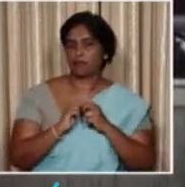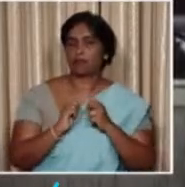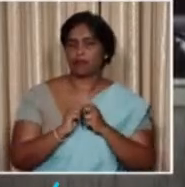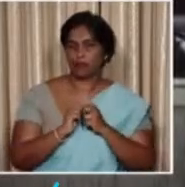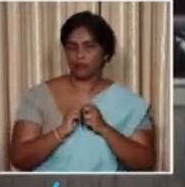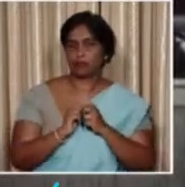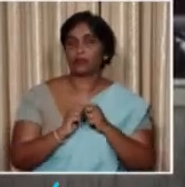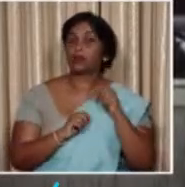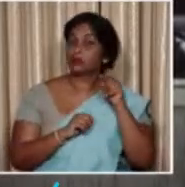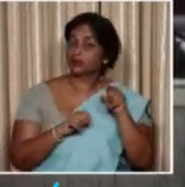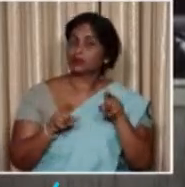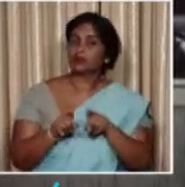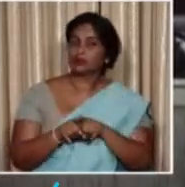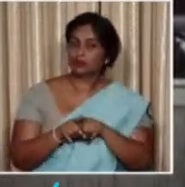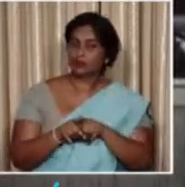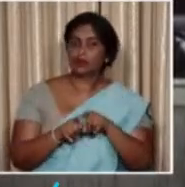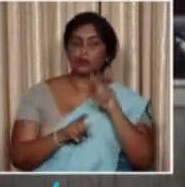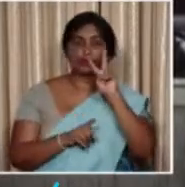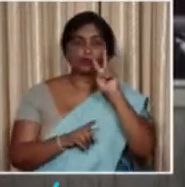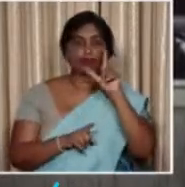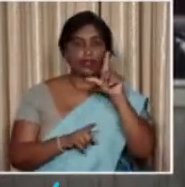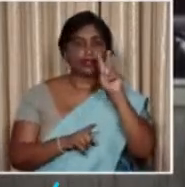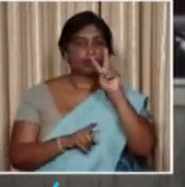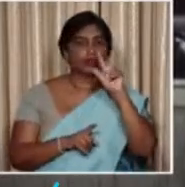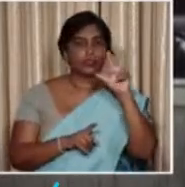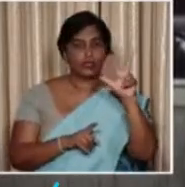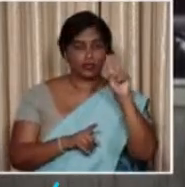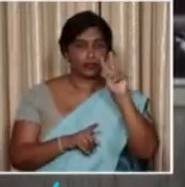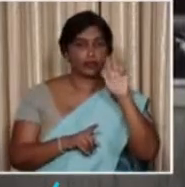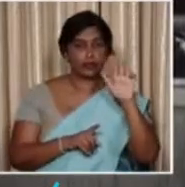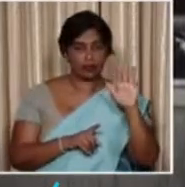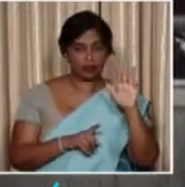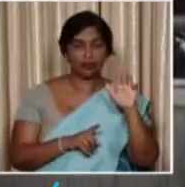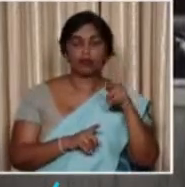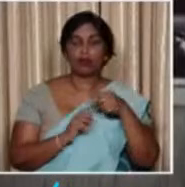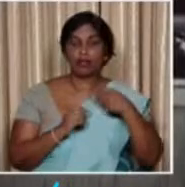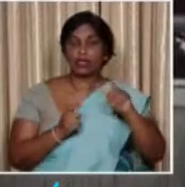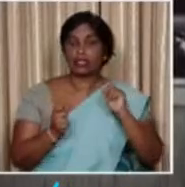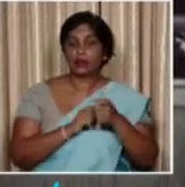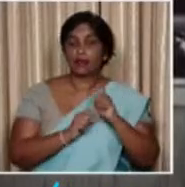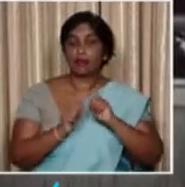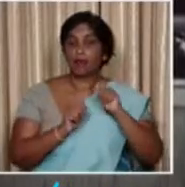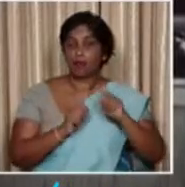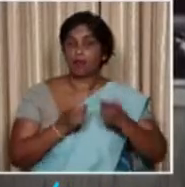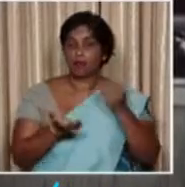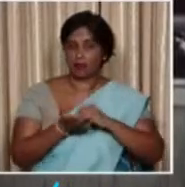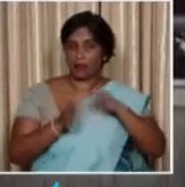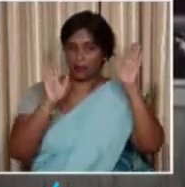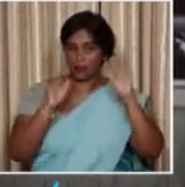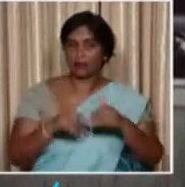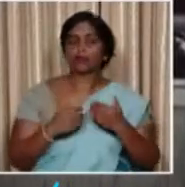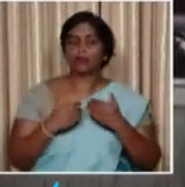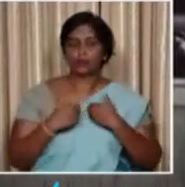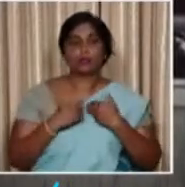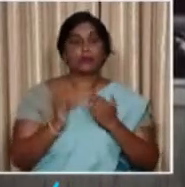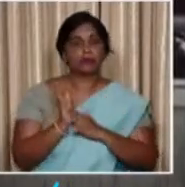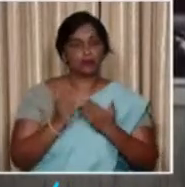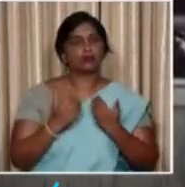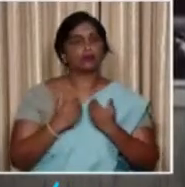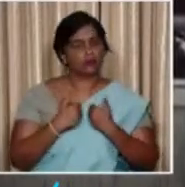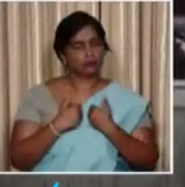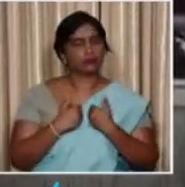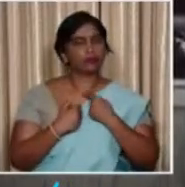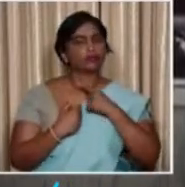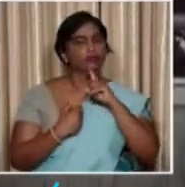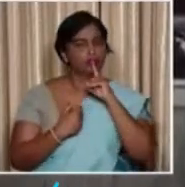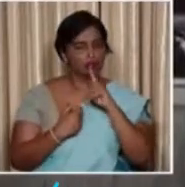ප්‍රශ්නයක්. ඒකම 24 28 29 මේ දවස්වල මේ ක්‍රිකට් පාලක මණ්ඩලය නැවත එනවා. මම හිතන්නේ අපි සමාජික වෙද්දී අපි